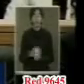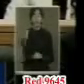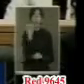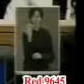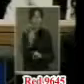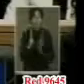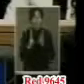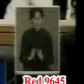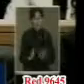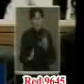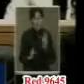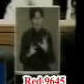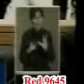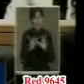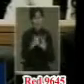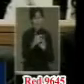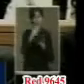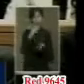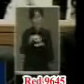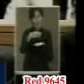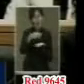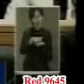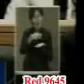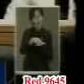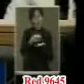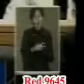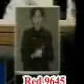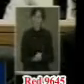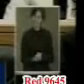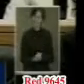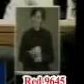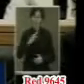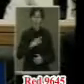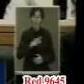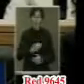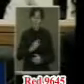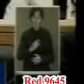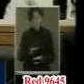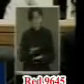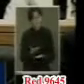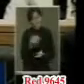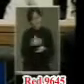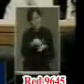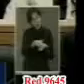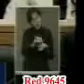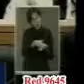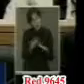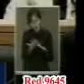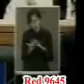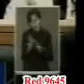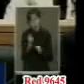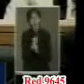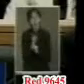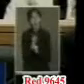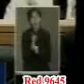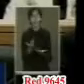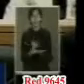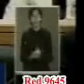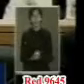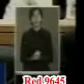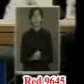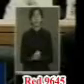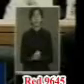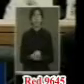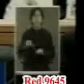จริงวันนี้เป็นรายการความจริงข้างเดียวนั้นท่านนายกรัฐมนตรีก็ได้ชี้แจงกันแล้วว่าจั